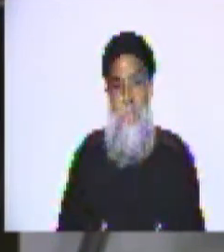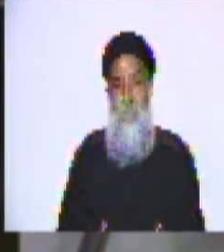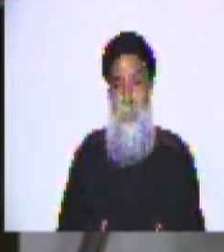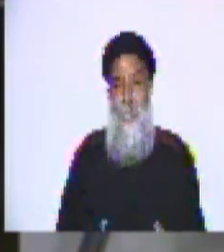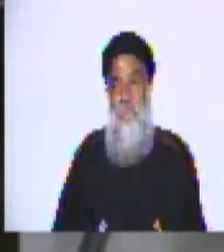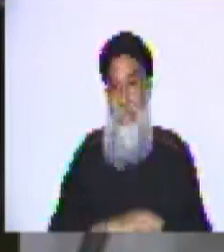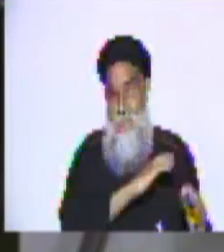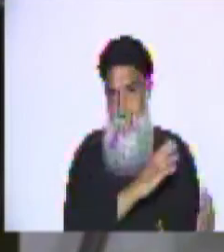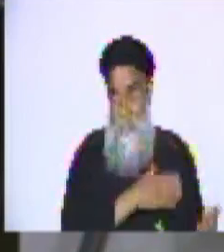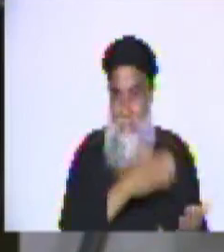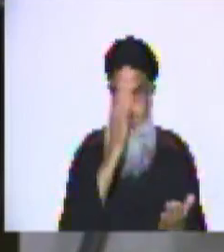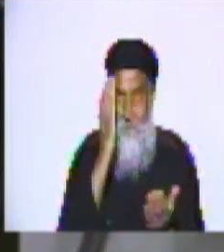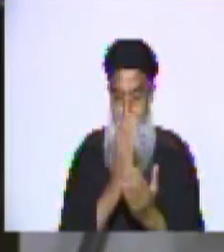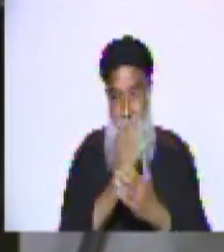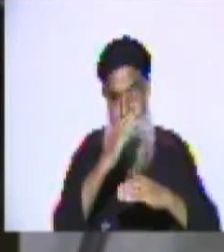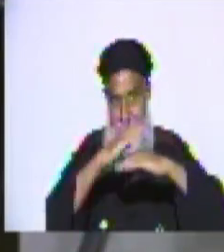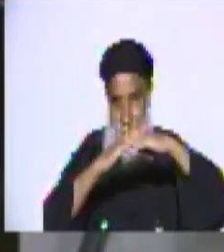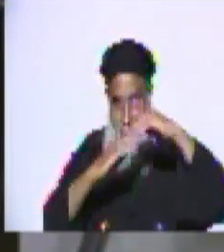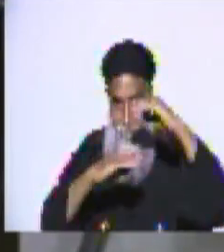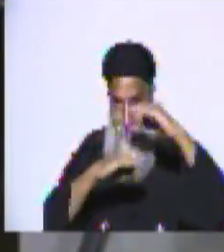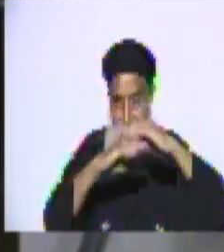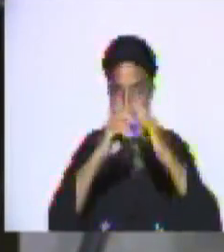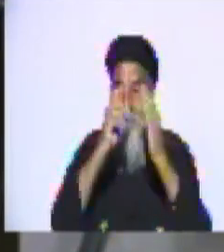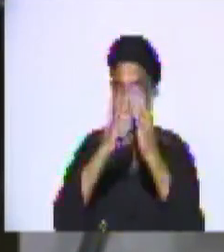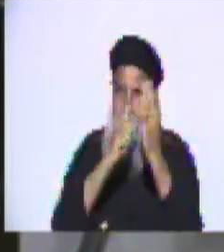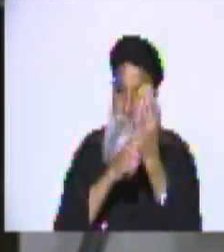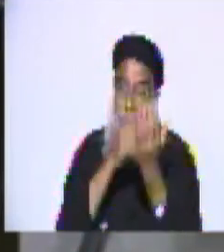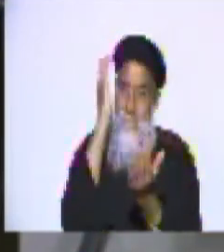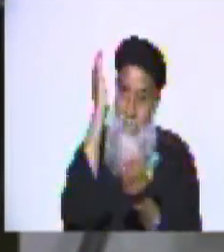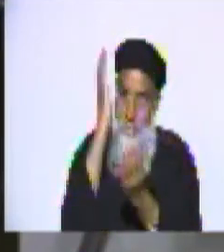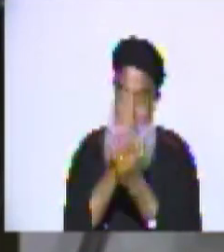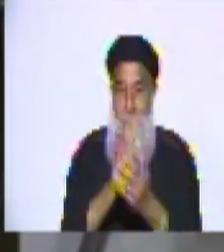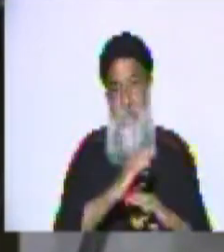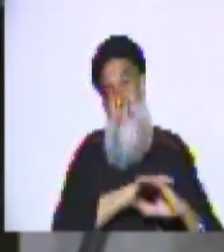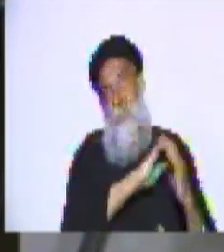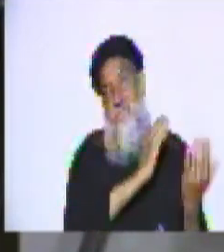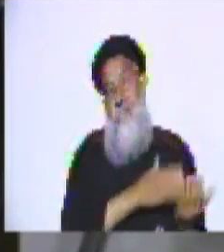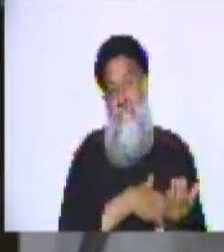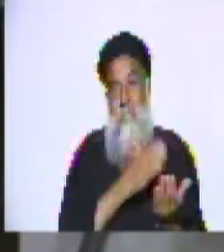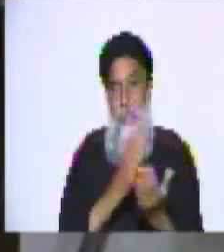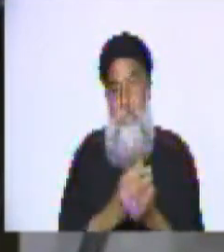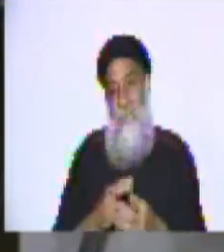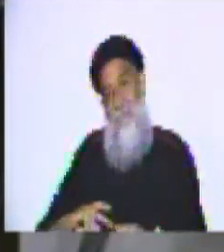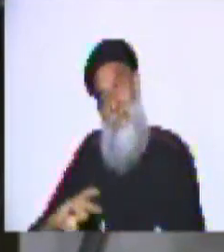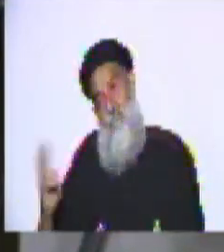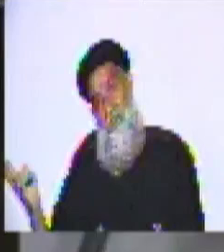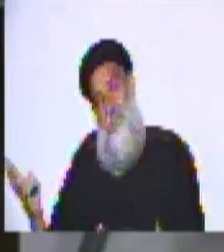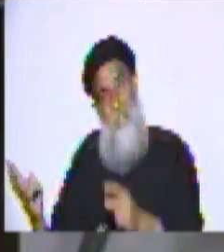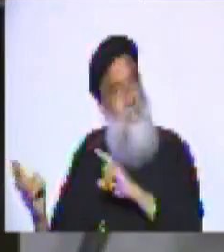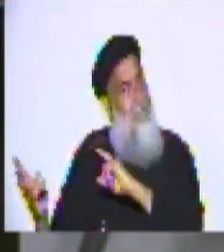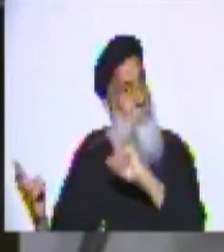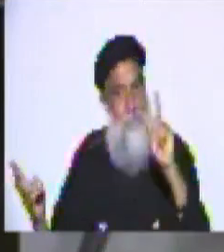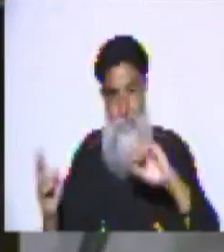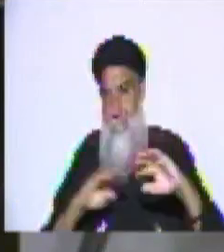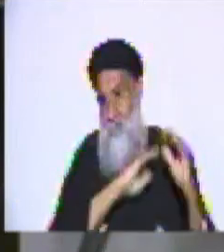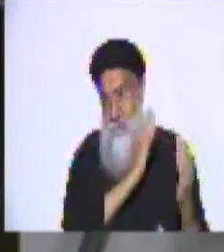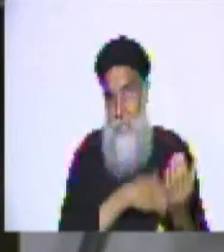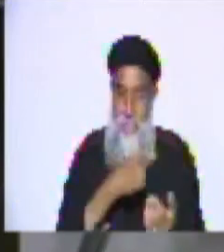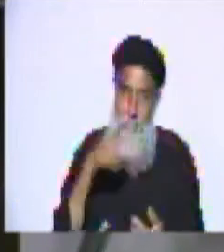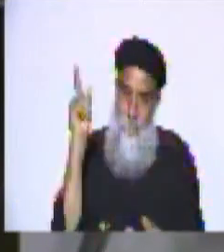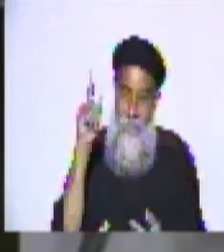ما انعقد عليه إيمانه يكون صحيح، مش خارج عن الإيمان